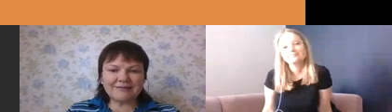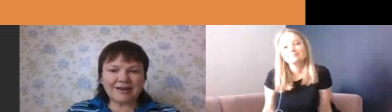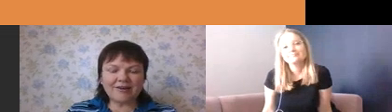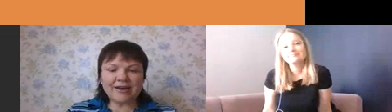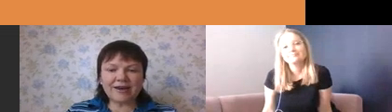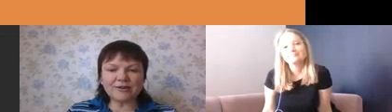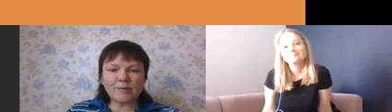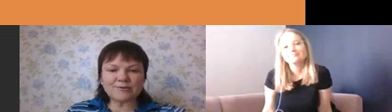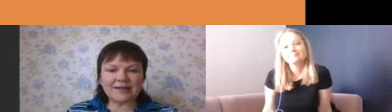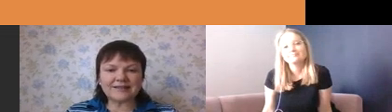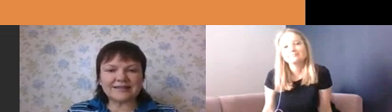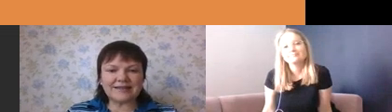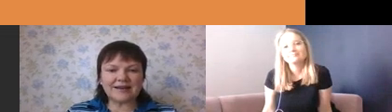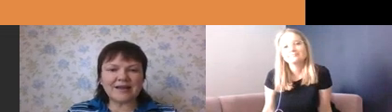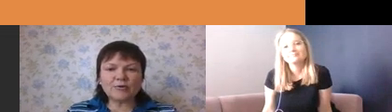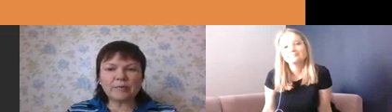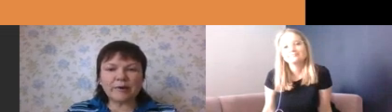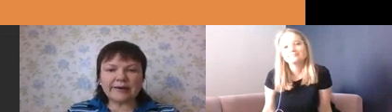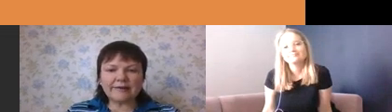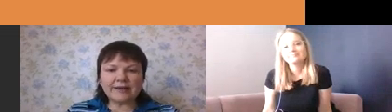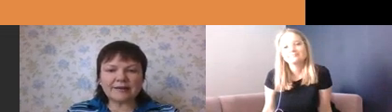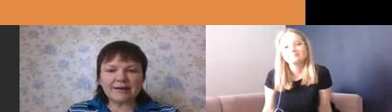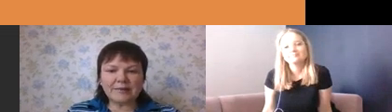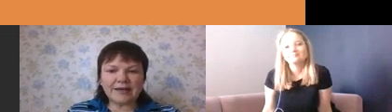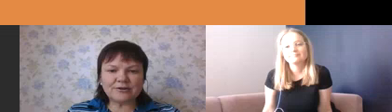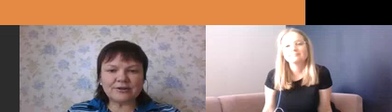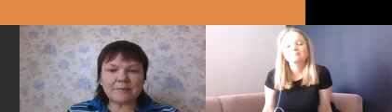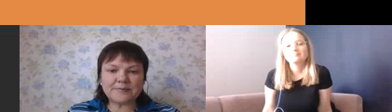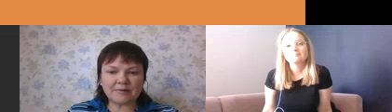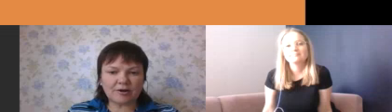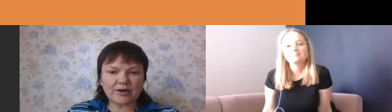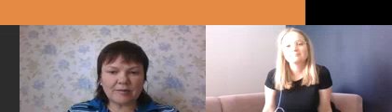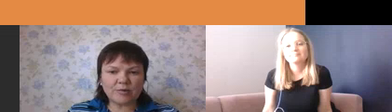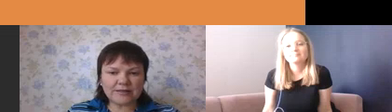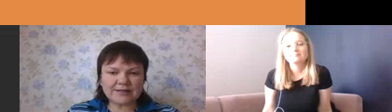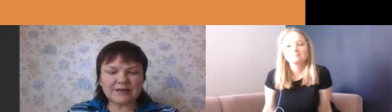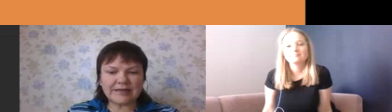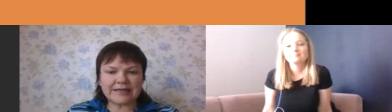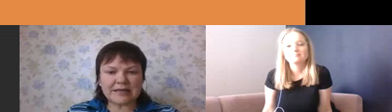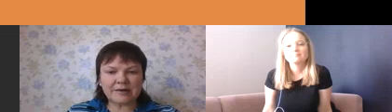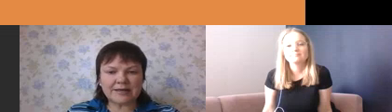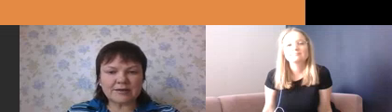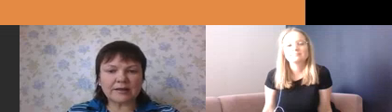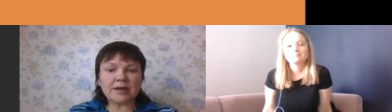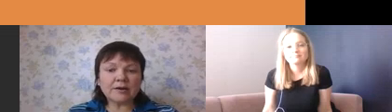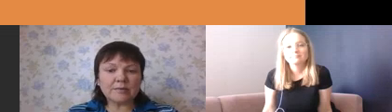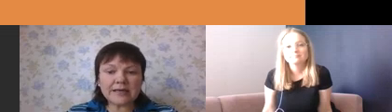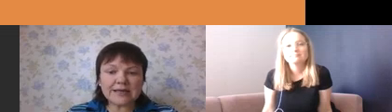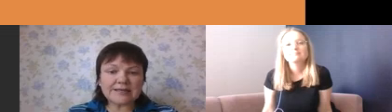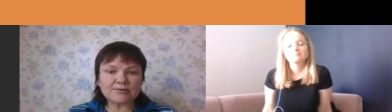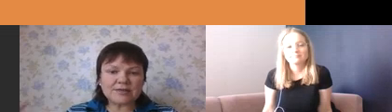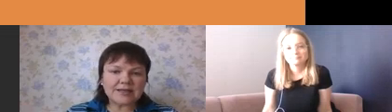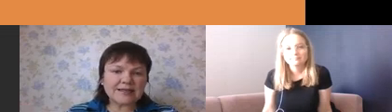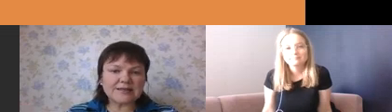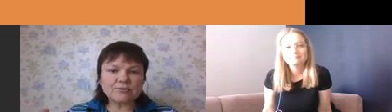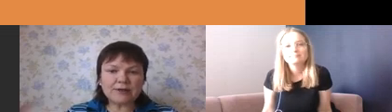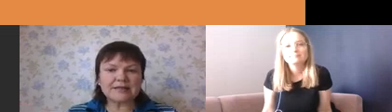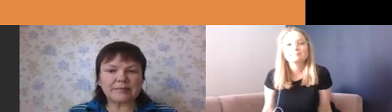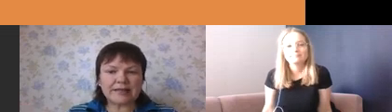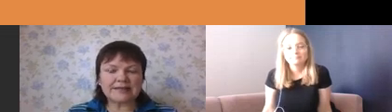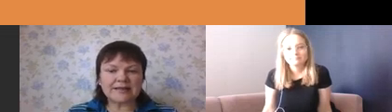No nii, väga head omadused kõike. Kui palju need meile nüüd täpsemalt aimu andsid, milline inimene sa oled? No